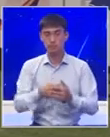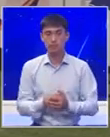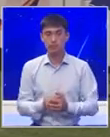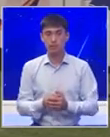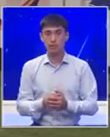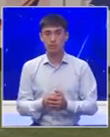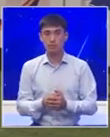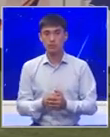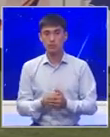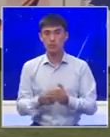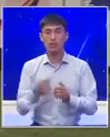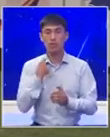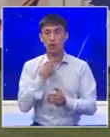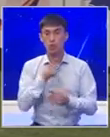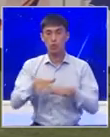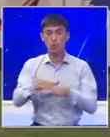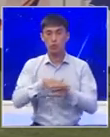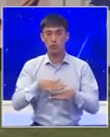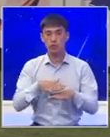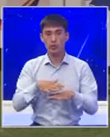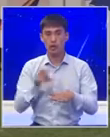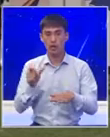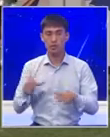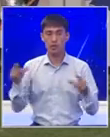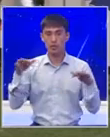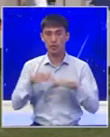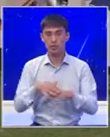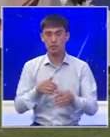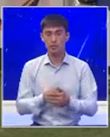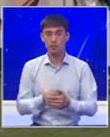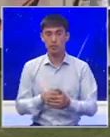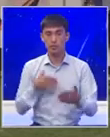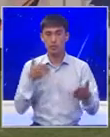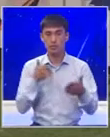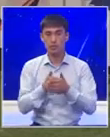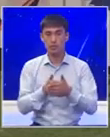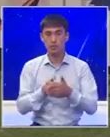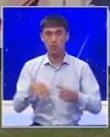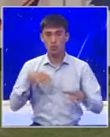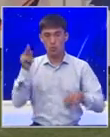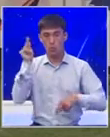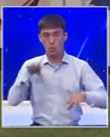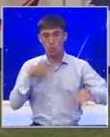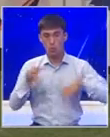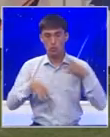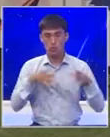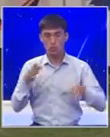Осы Талдықорған өңіріндегі командалардан да келді балалар. Оға дейін де оқу жаттығын өткізді балалар осы